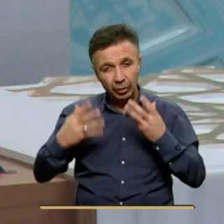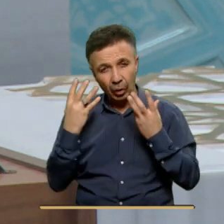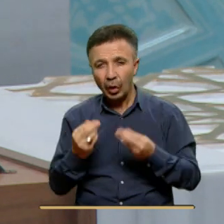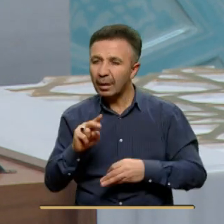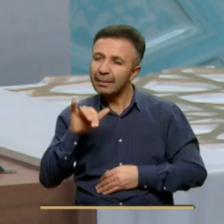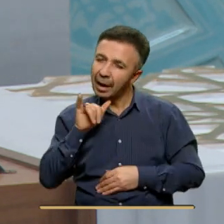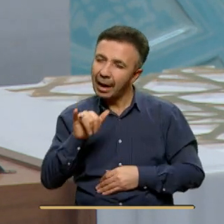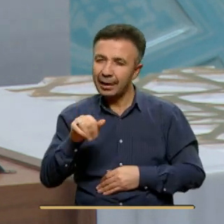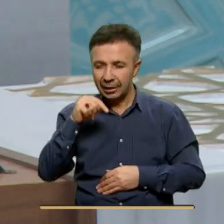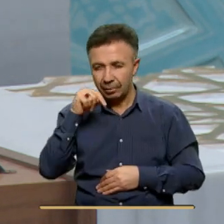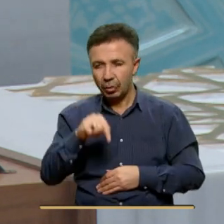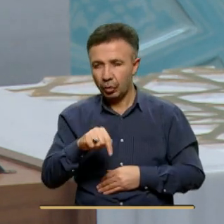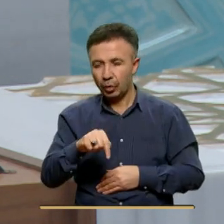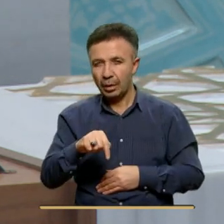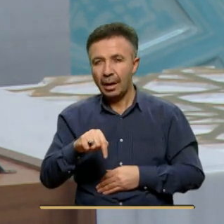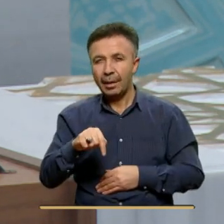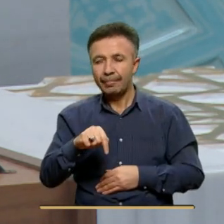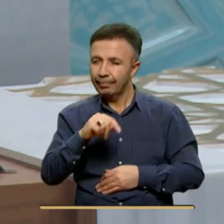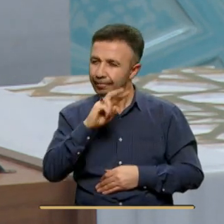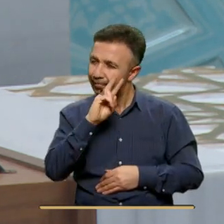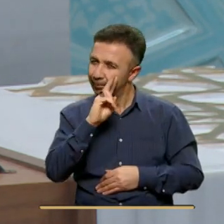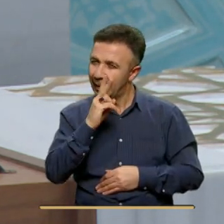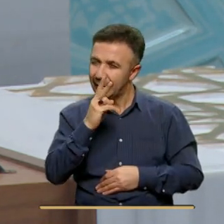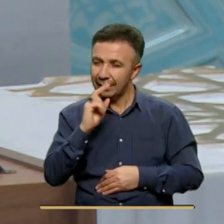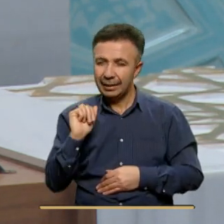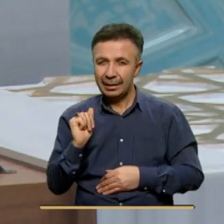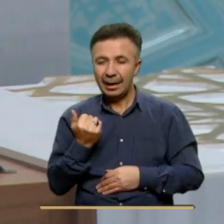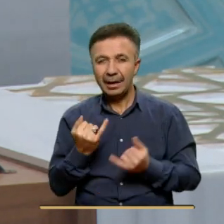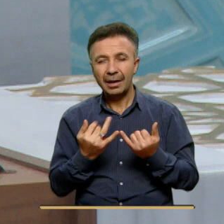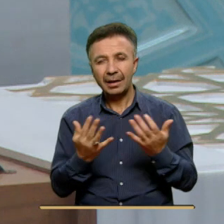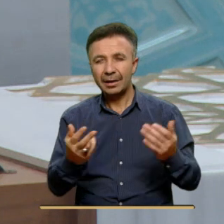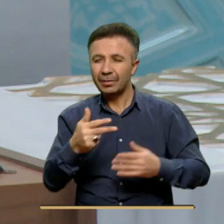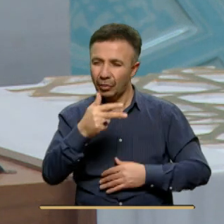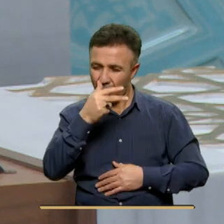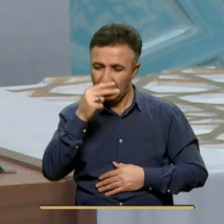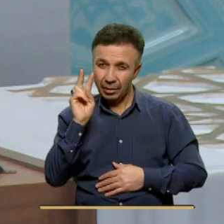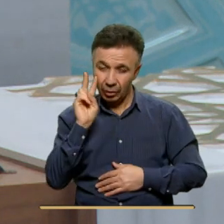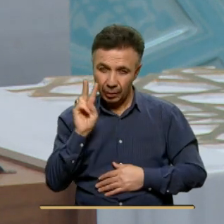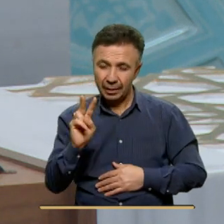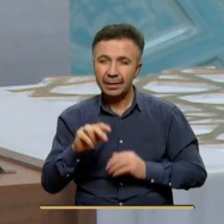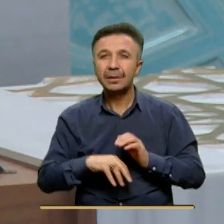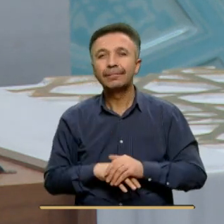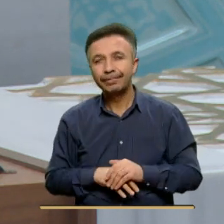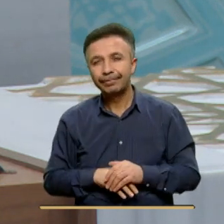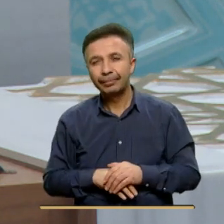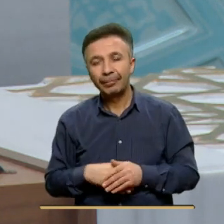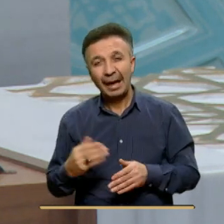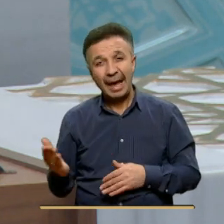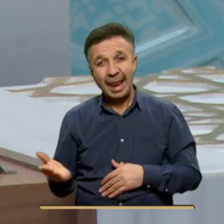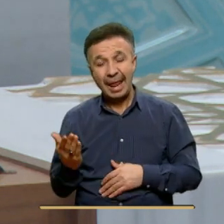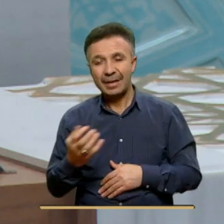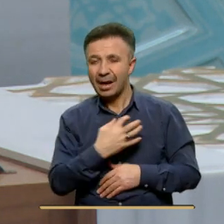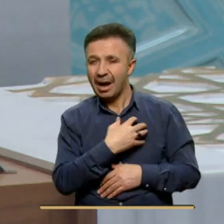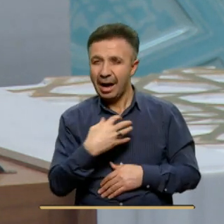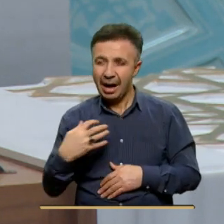Bugün maalesef değerli kardeşlerim üzülerek görmekteyiz ki nice